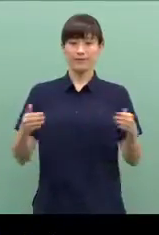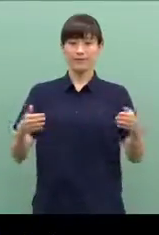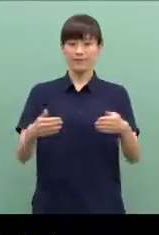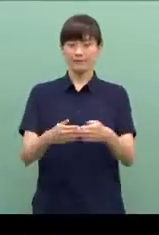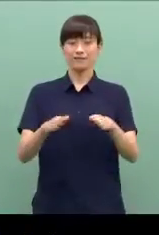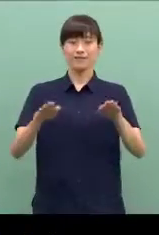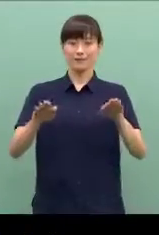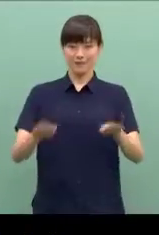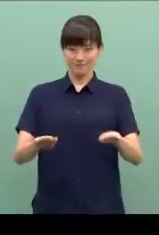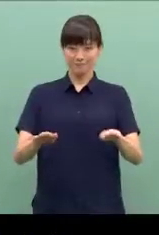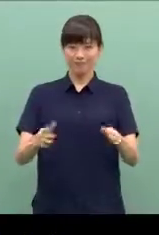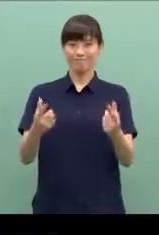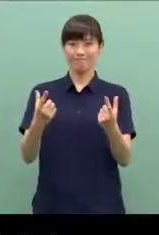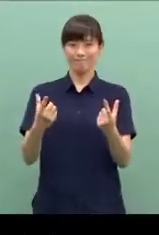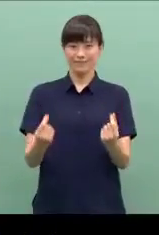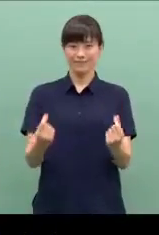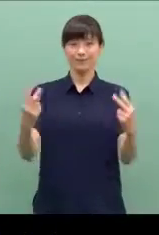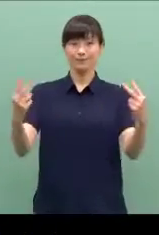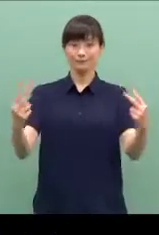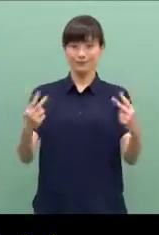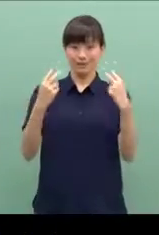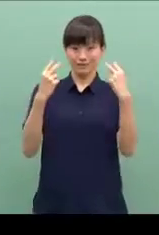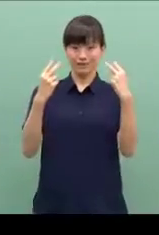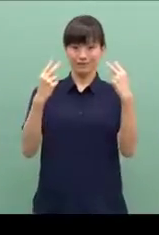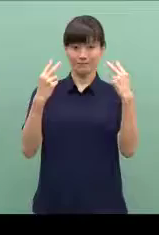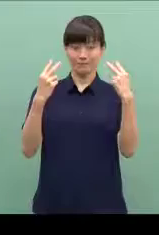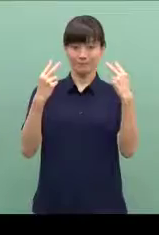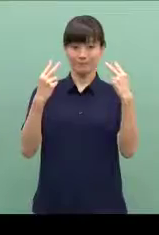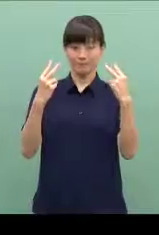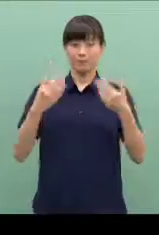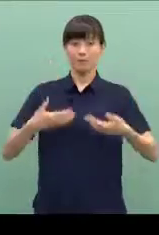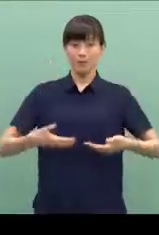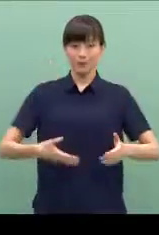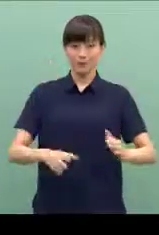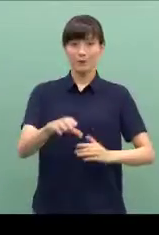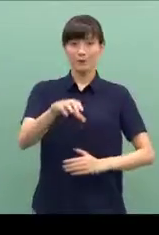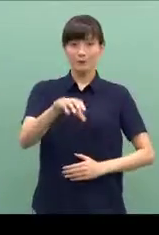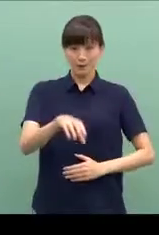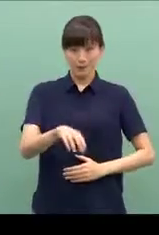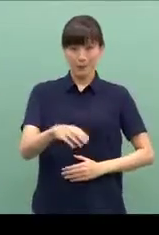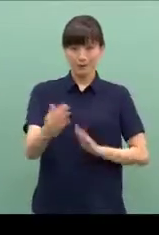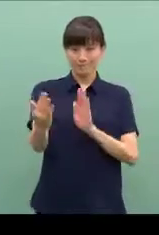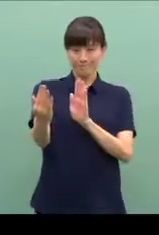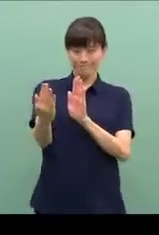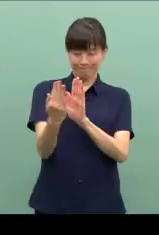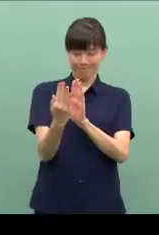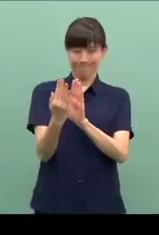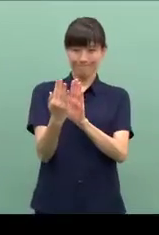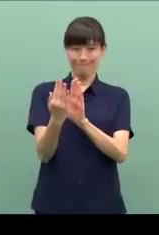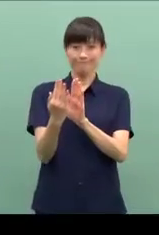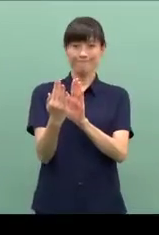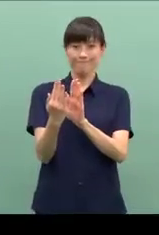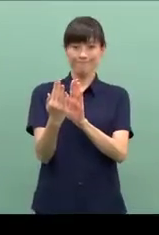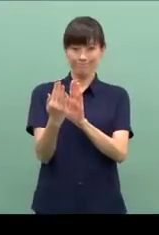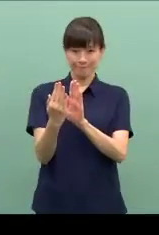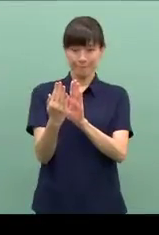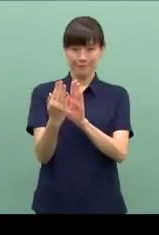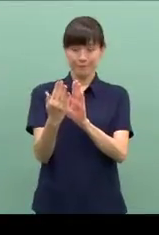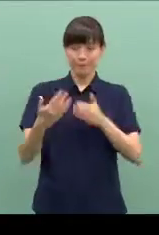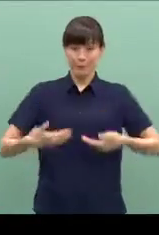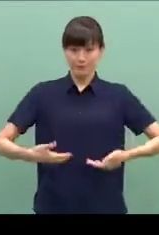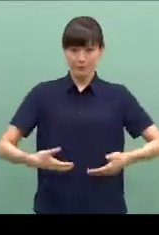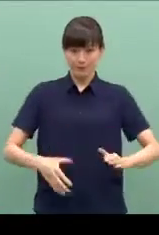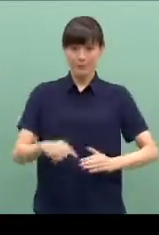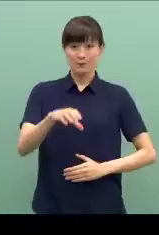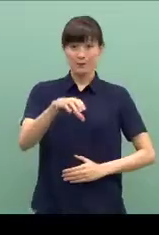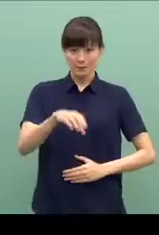長崎の今をしかとご覧あれ。 ふるさとがぐっと身近になる。